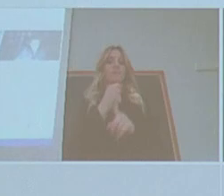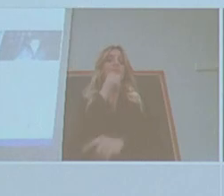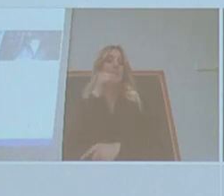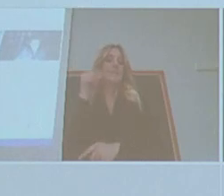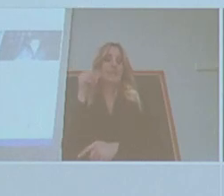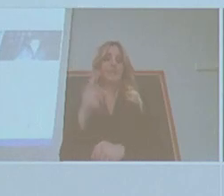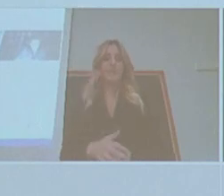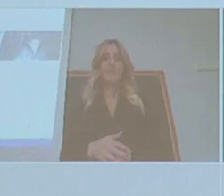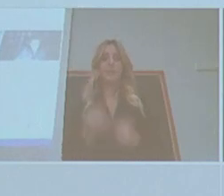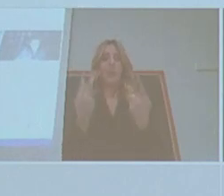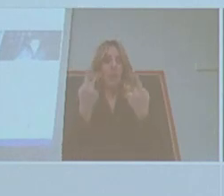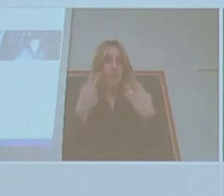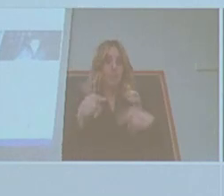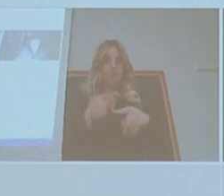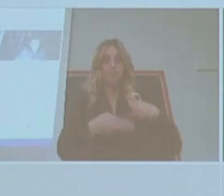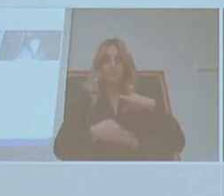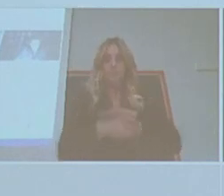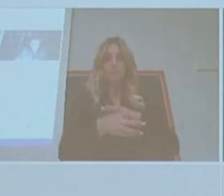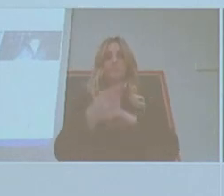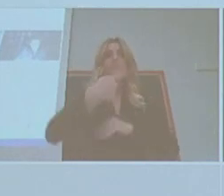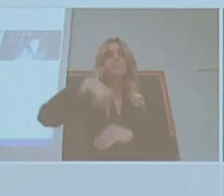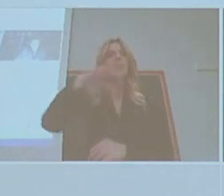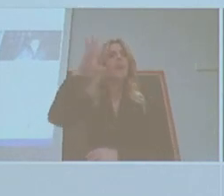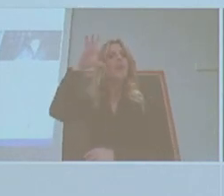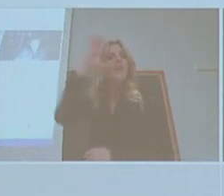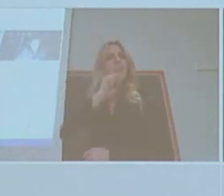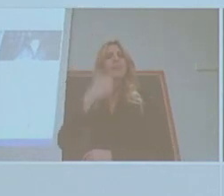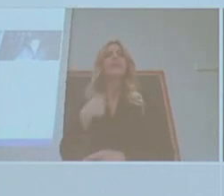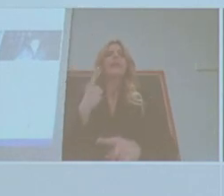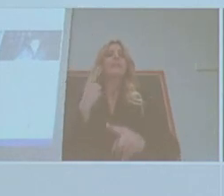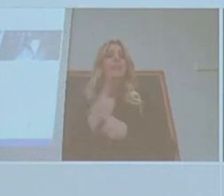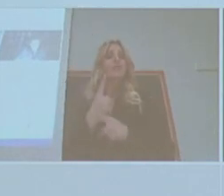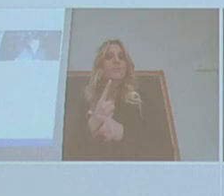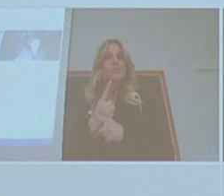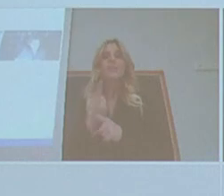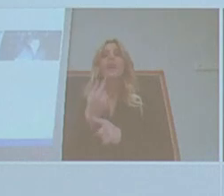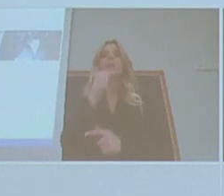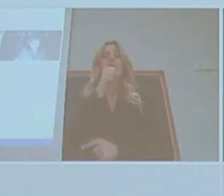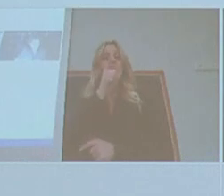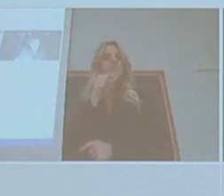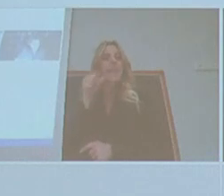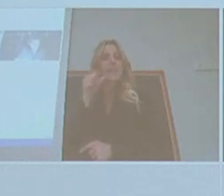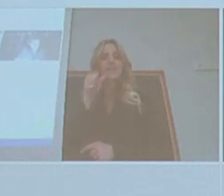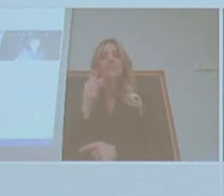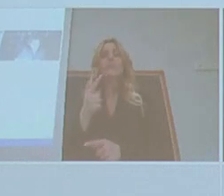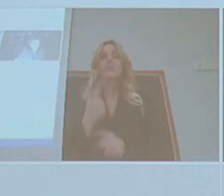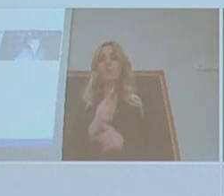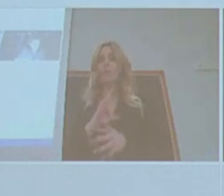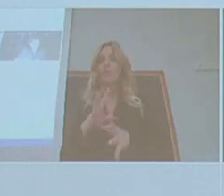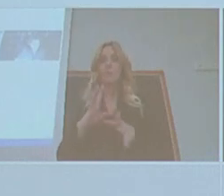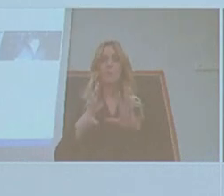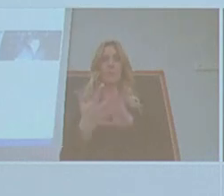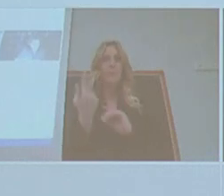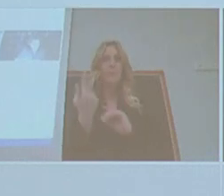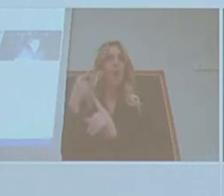Da qui ci si è resi conto della necessità di dover contenere, se non azzerare,